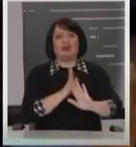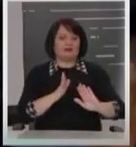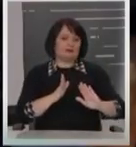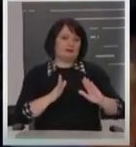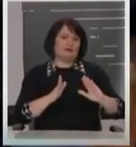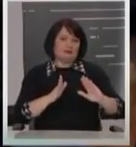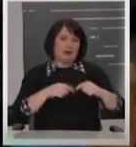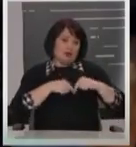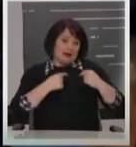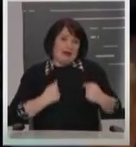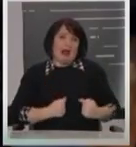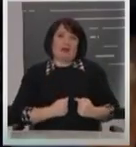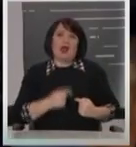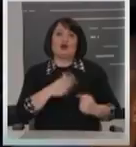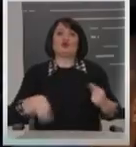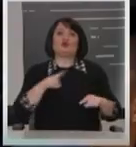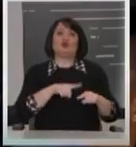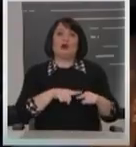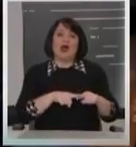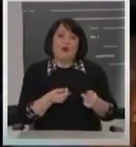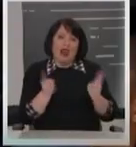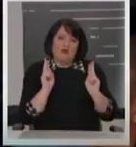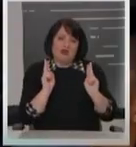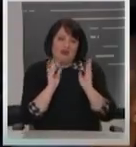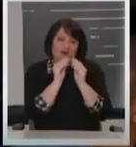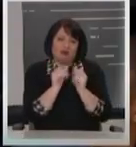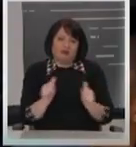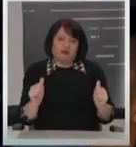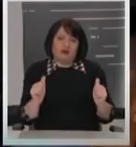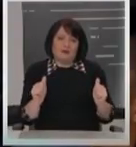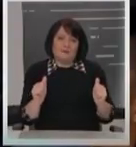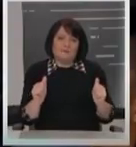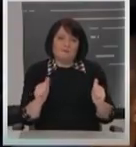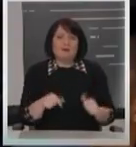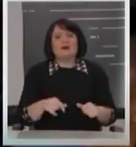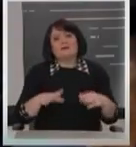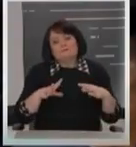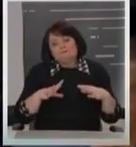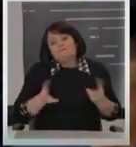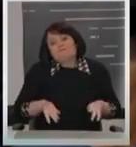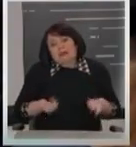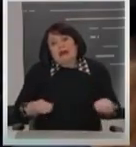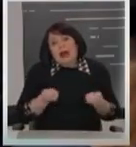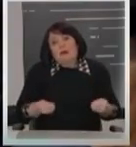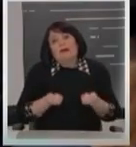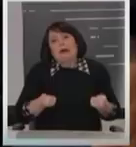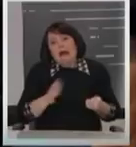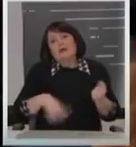λαού, οδηγώντας τον σε μια παθητικότητα και έναν ραγιαδισμό.